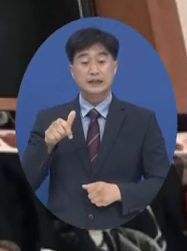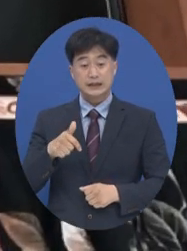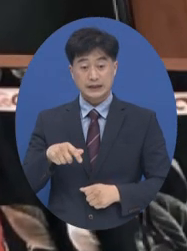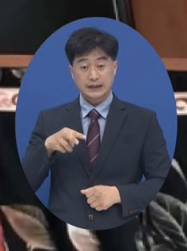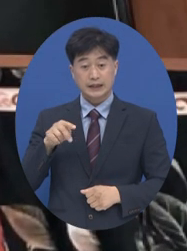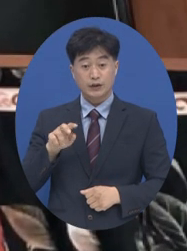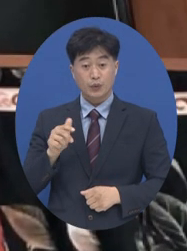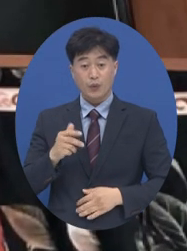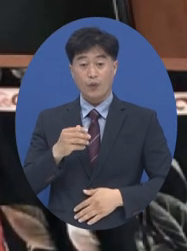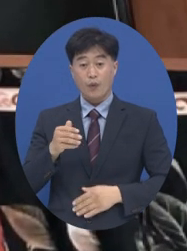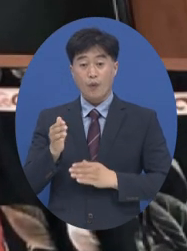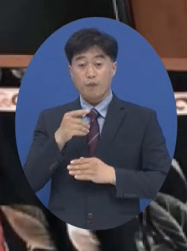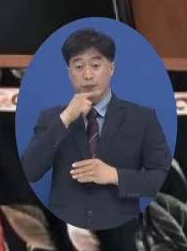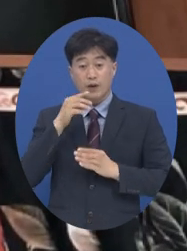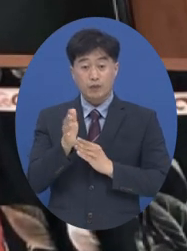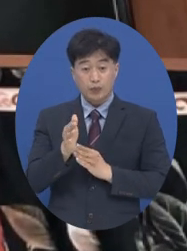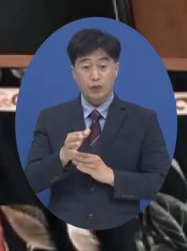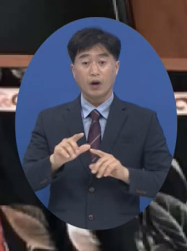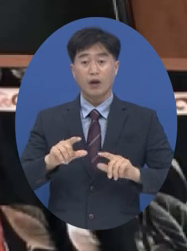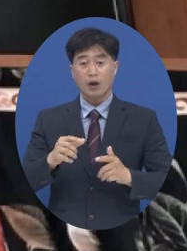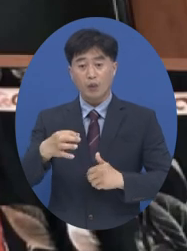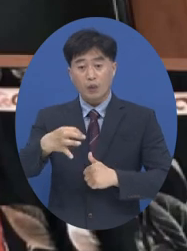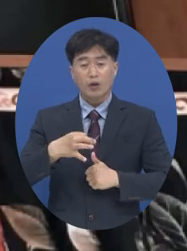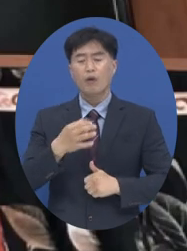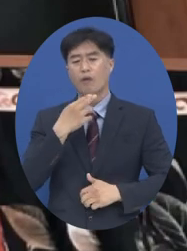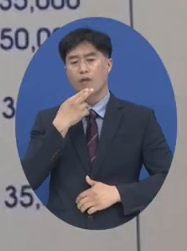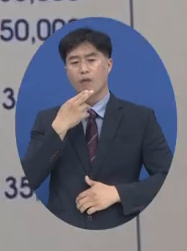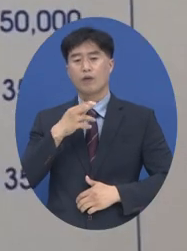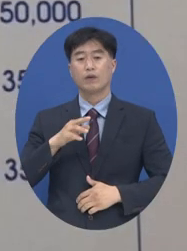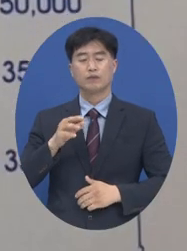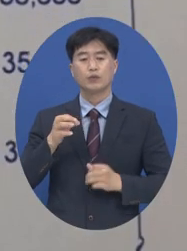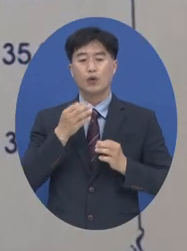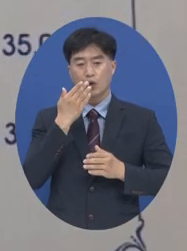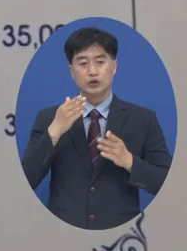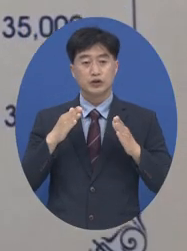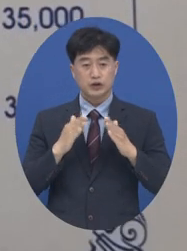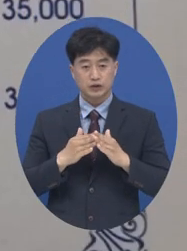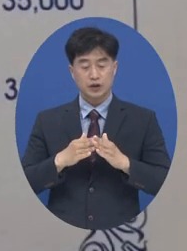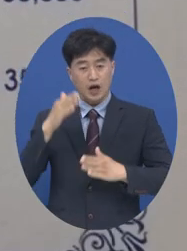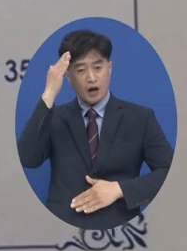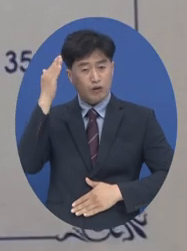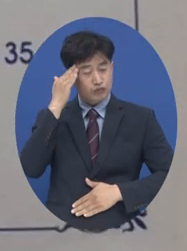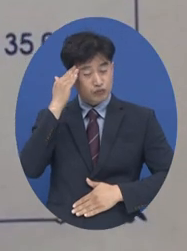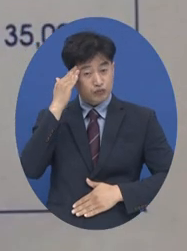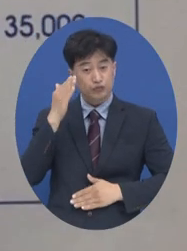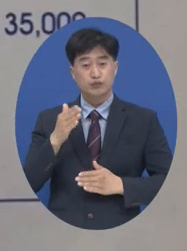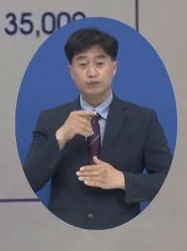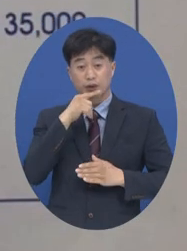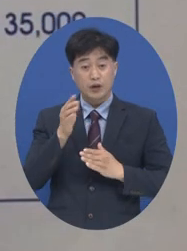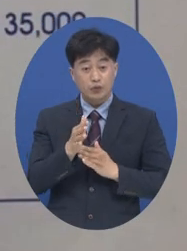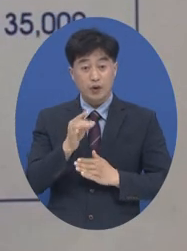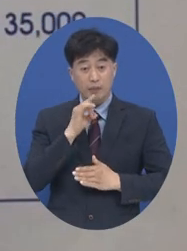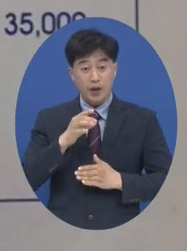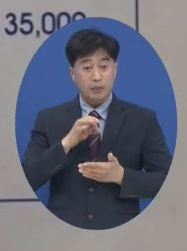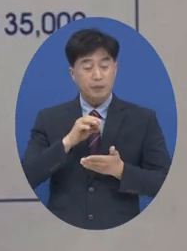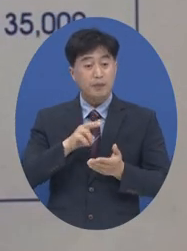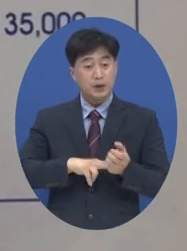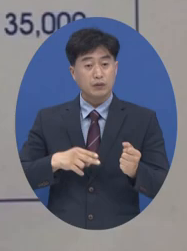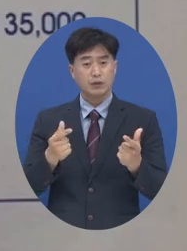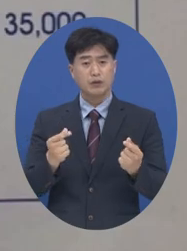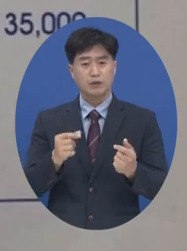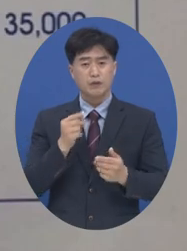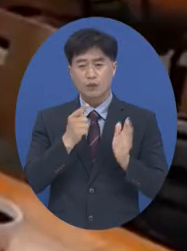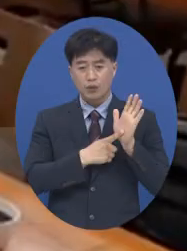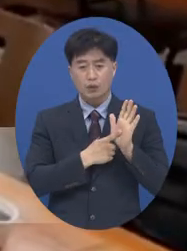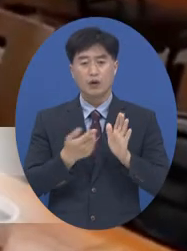흑산도 홍어가 아니면 돈을 받지 않는다는 홍어 전문 음식점. 국산 홍어만 판매하고 있는 것처럼 버젓이 홍보하고